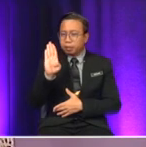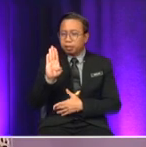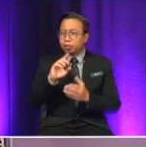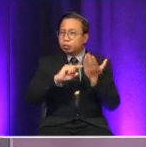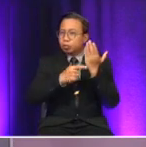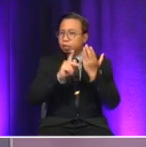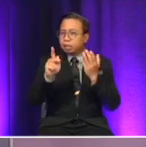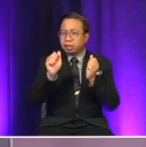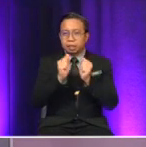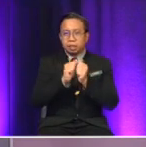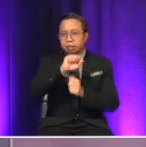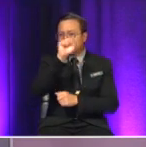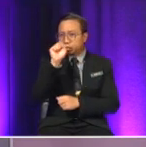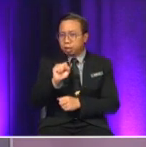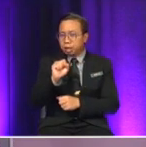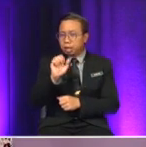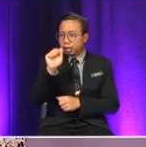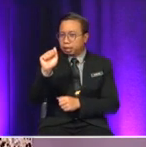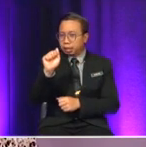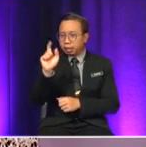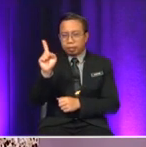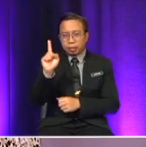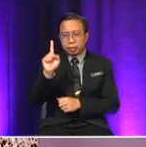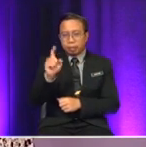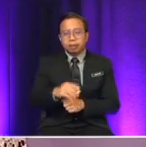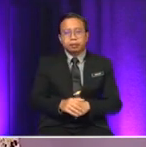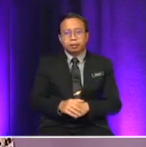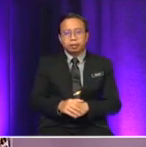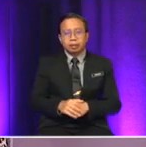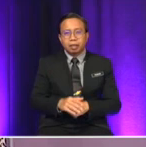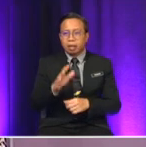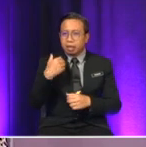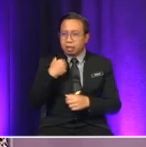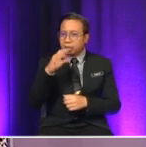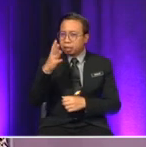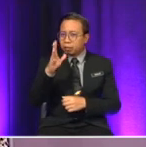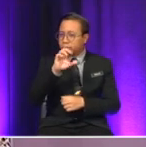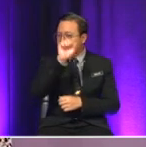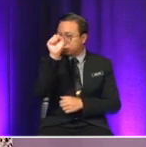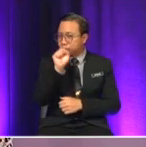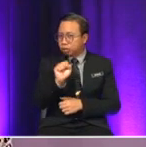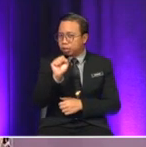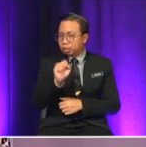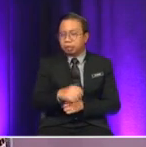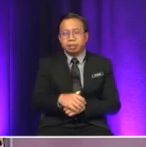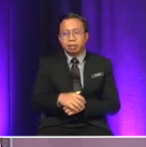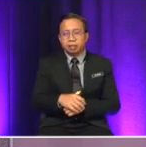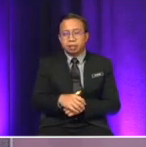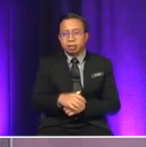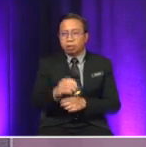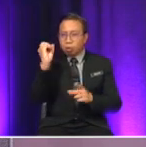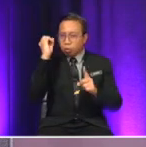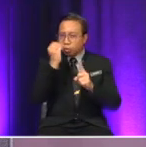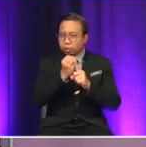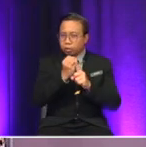dengan soalan di bahagian A, yang mana soalan di bahagian A ini ada 15 soalan dan soalan-soalan itu ialah